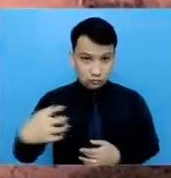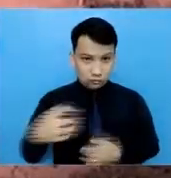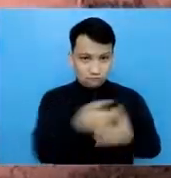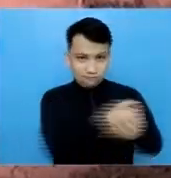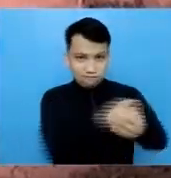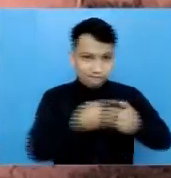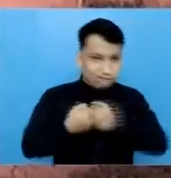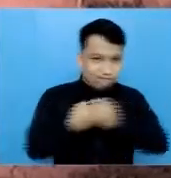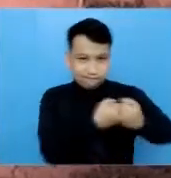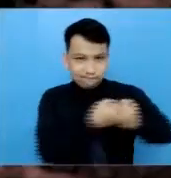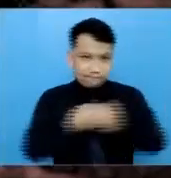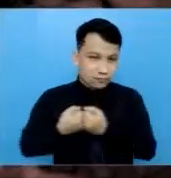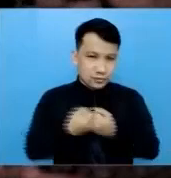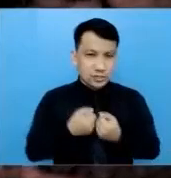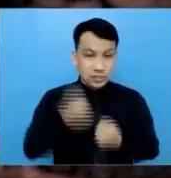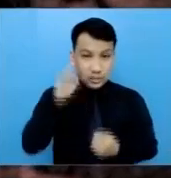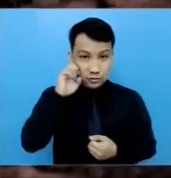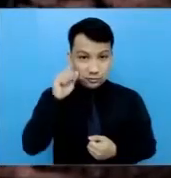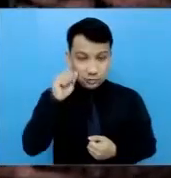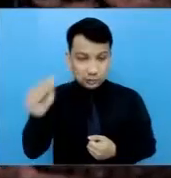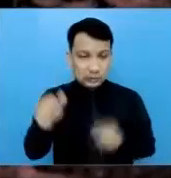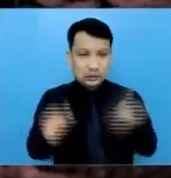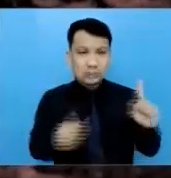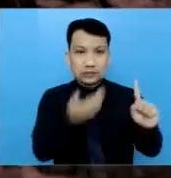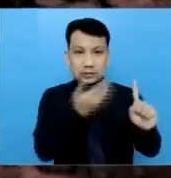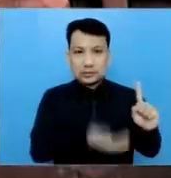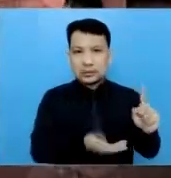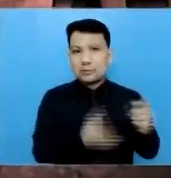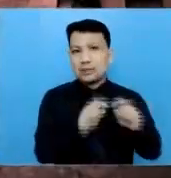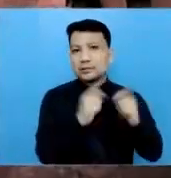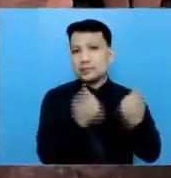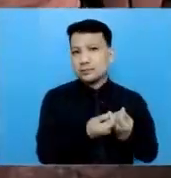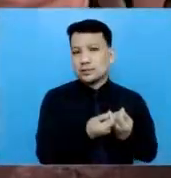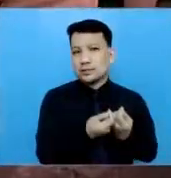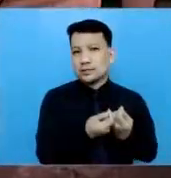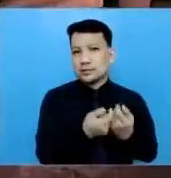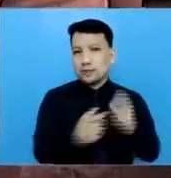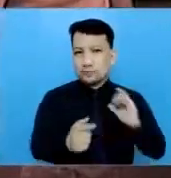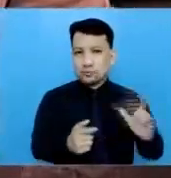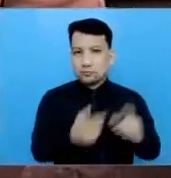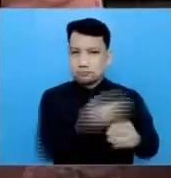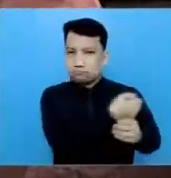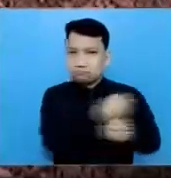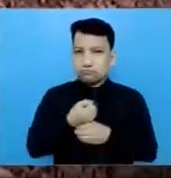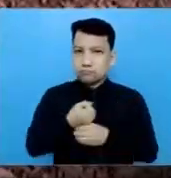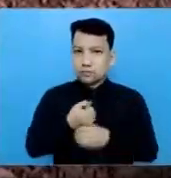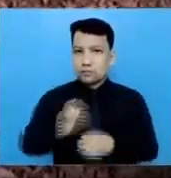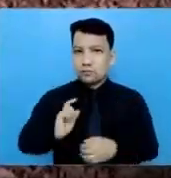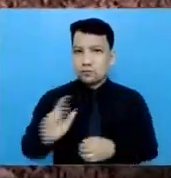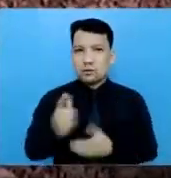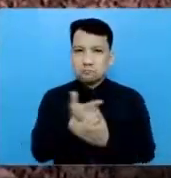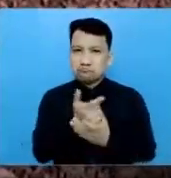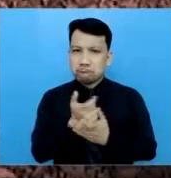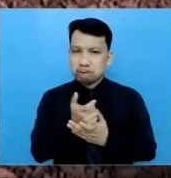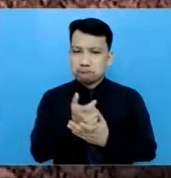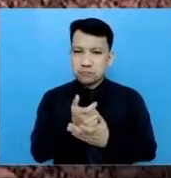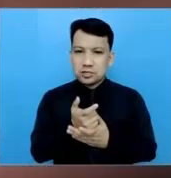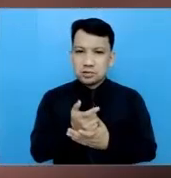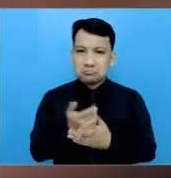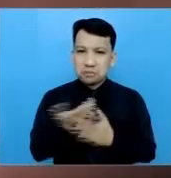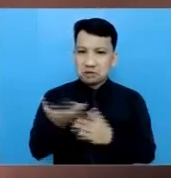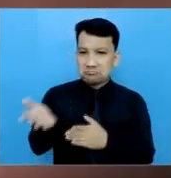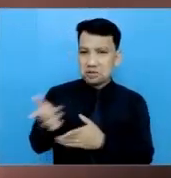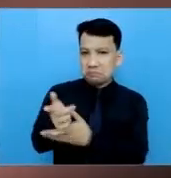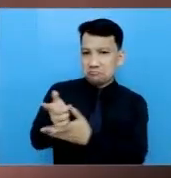biktimang si Edwin Arnigo sa isa sa mga raiding team at tinangkaraw agawin ang baril nito, kaya nabaril siya.